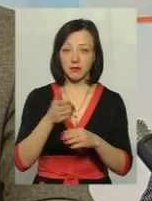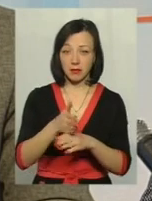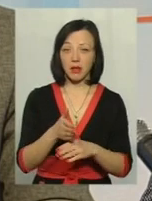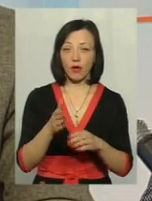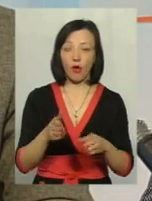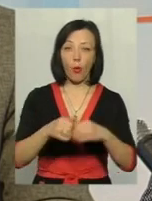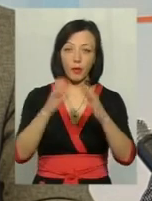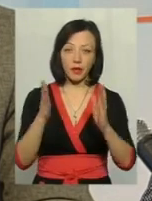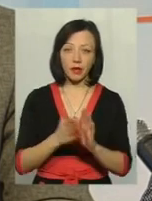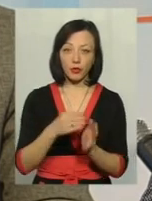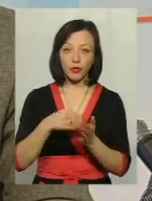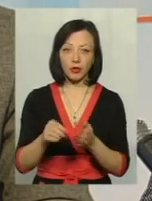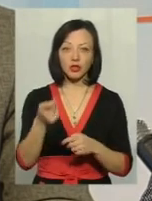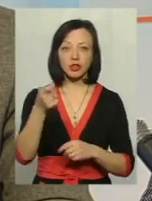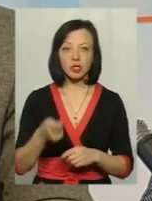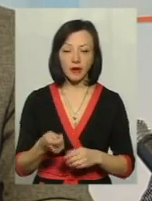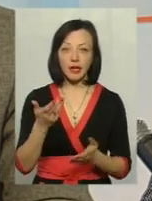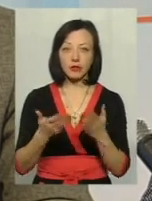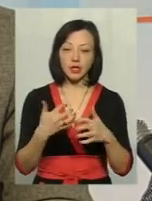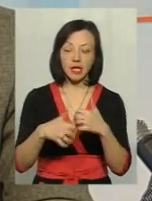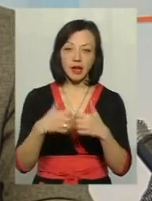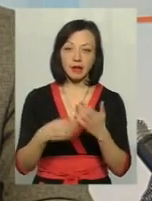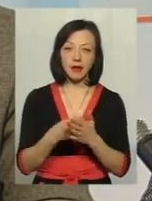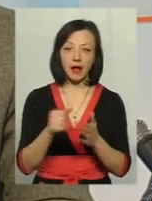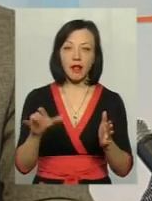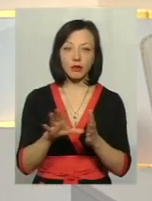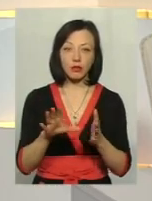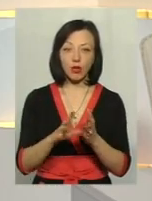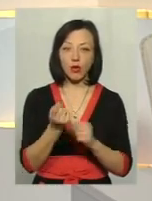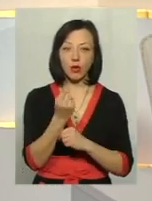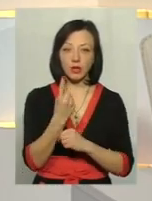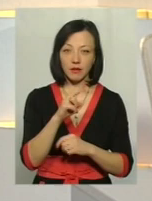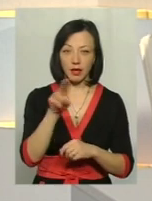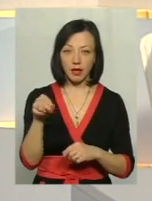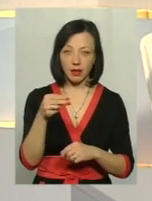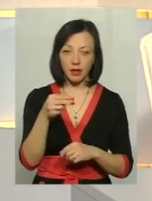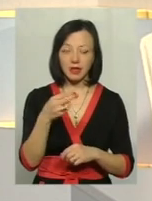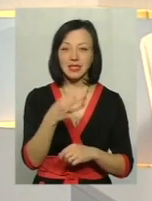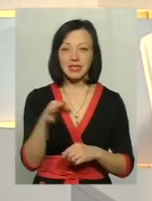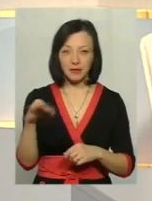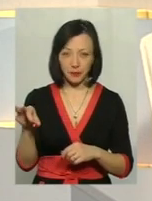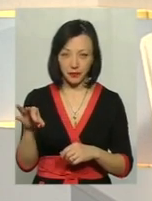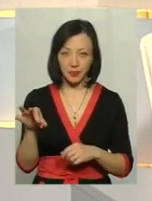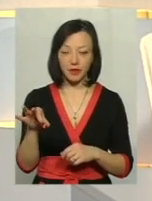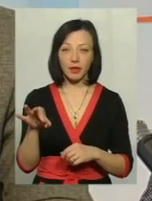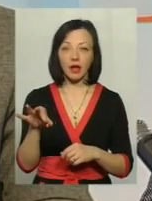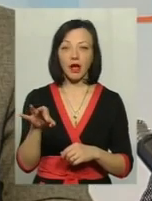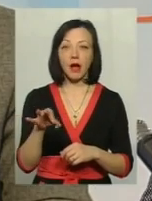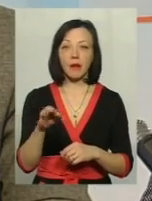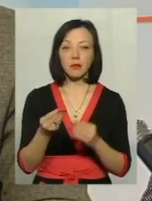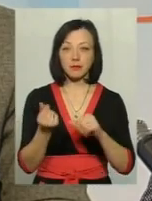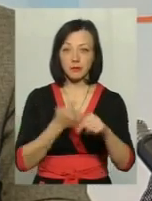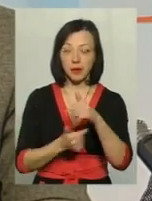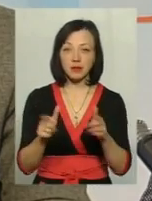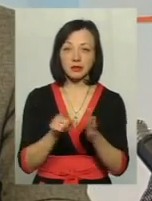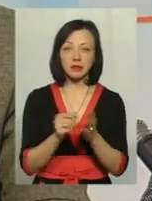великий об'єм, він може купити набагато дешевше. Якщо середній тариф на електроенергію 11 євроцентів по Латвії, то підприємець, з